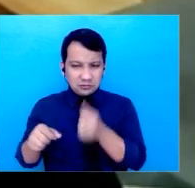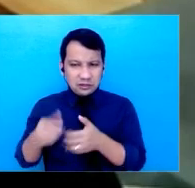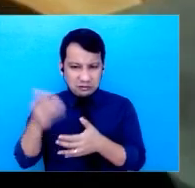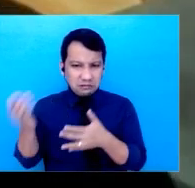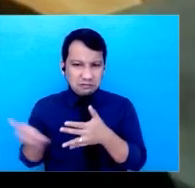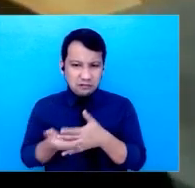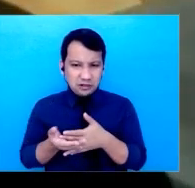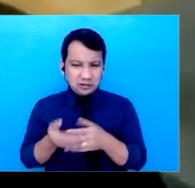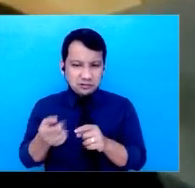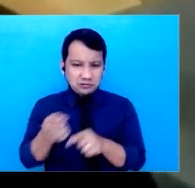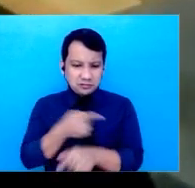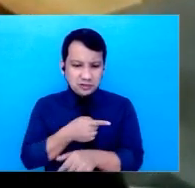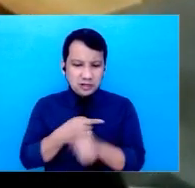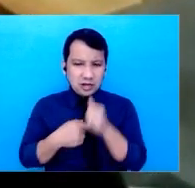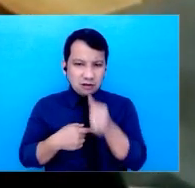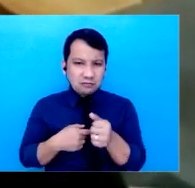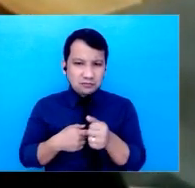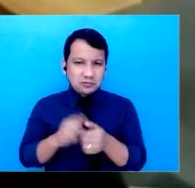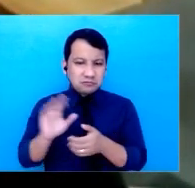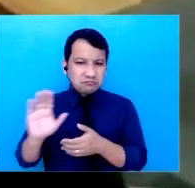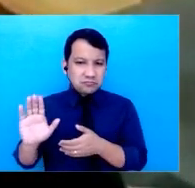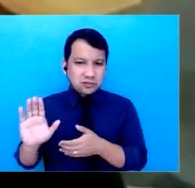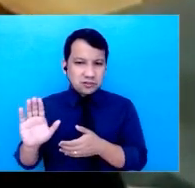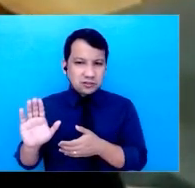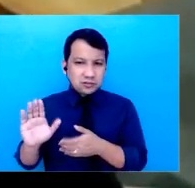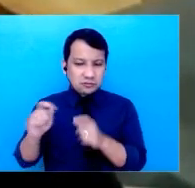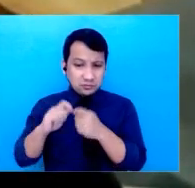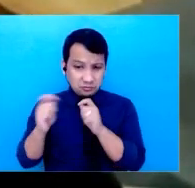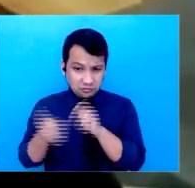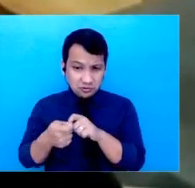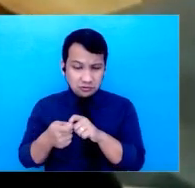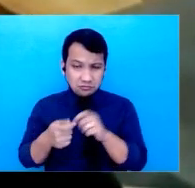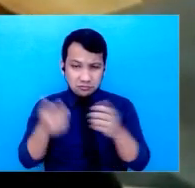day. May bumigay, her terms were met.